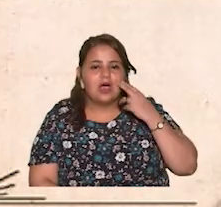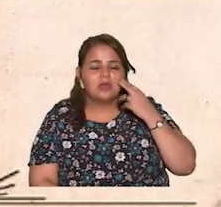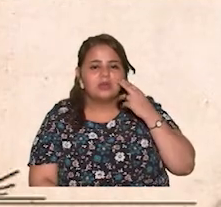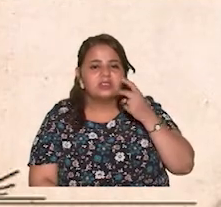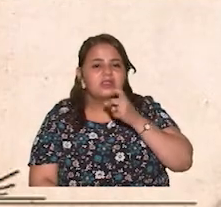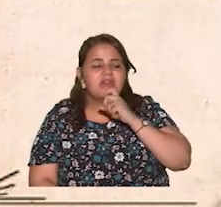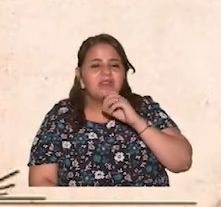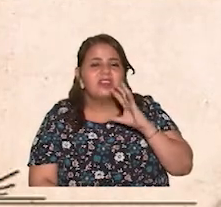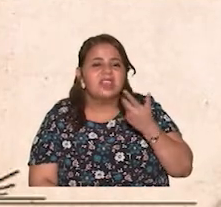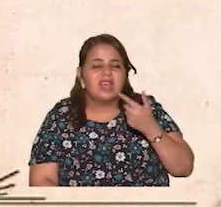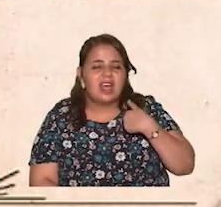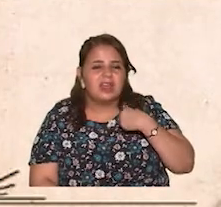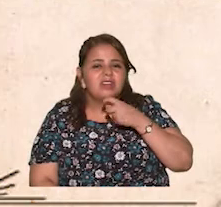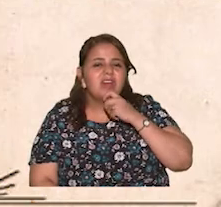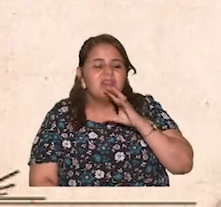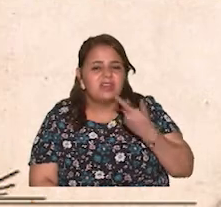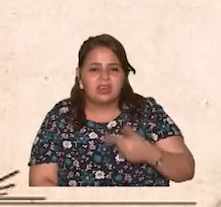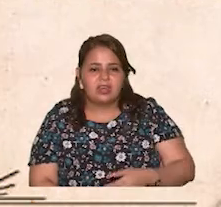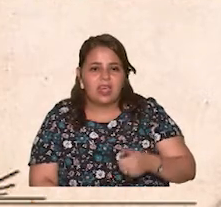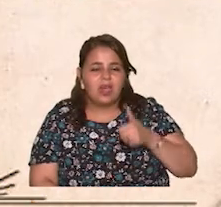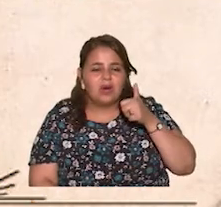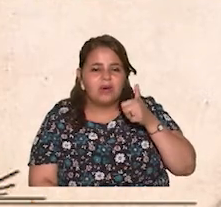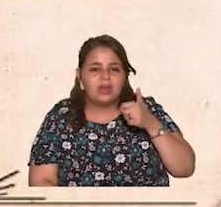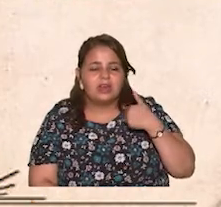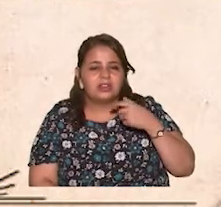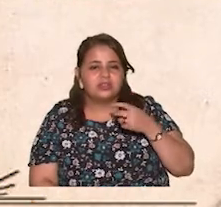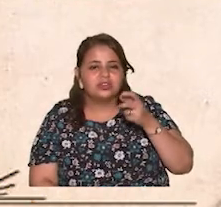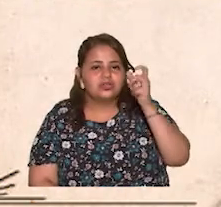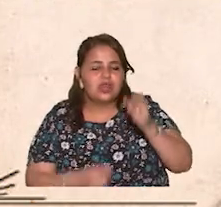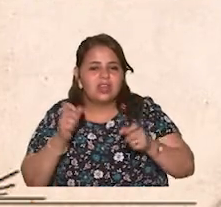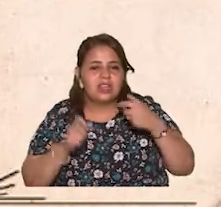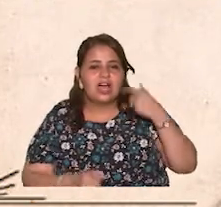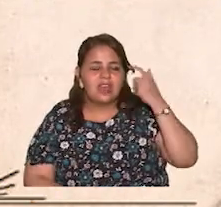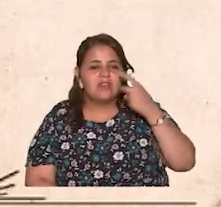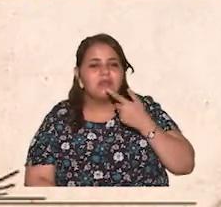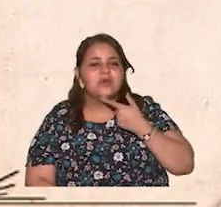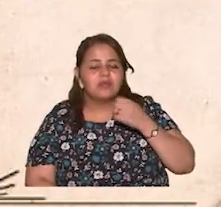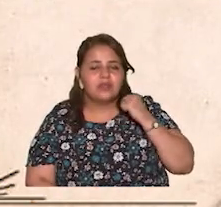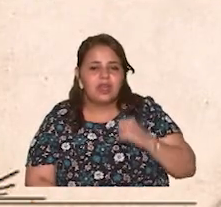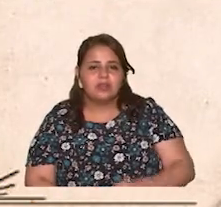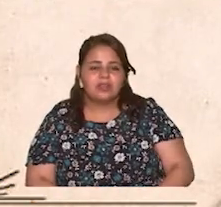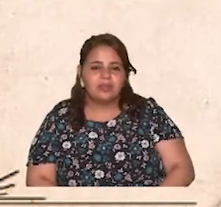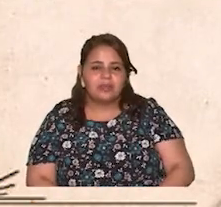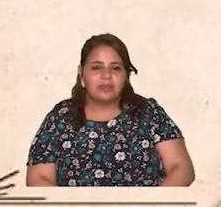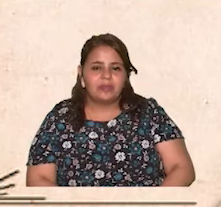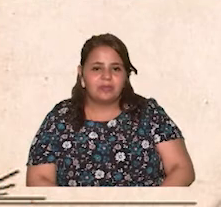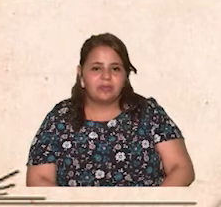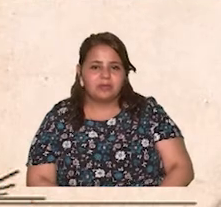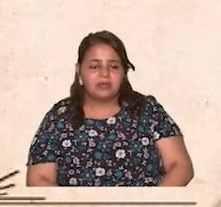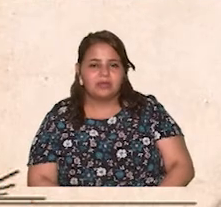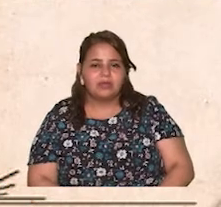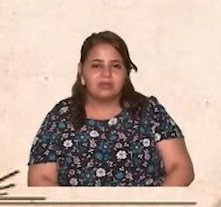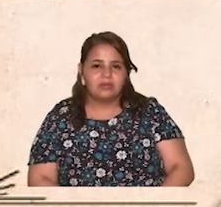ضعفي وأبتدي أحددها، أبتدي أفكر في أشخاص أنا عارف أن هم بيحبوني قوي وما عندهمش يعني